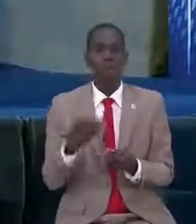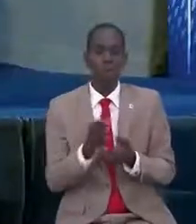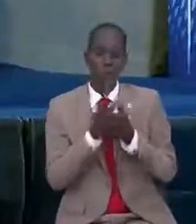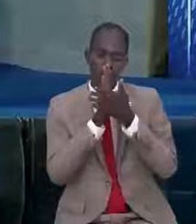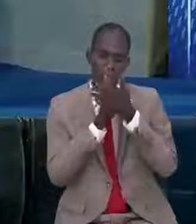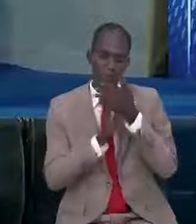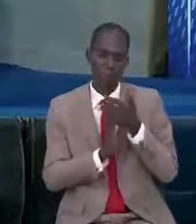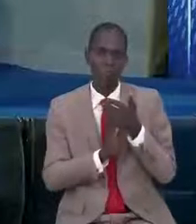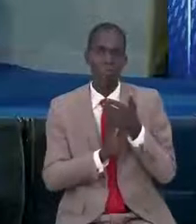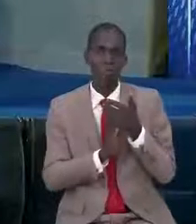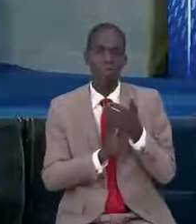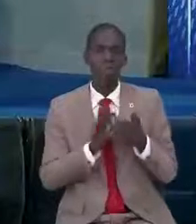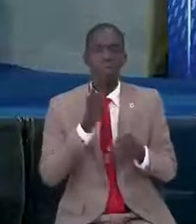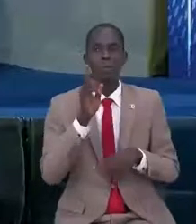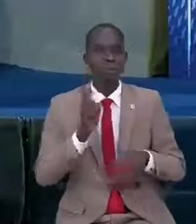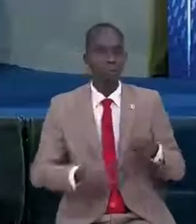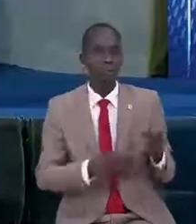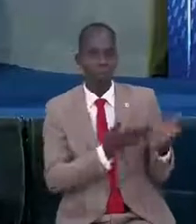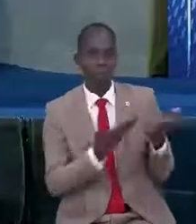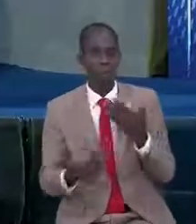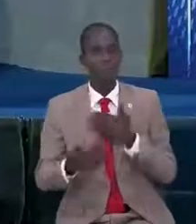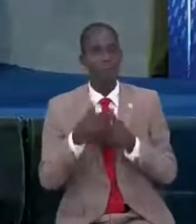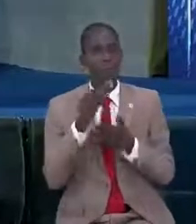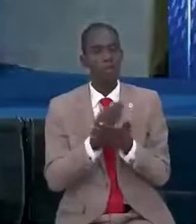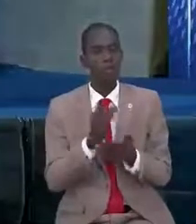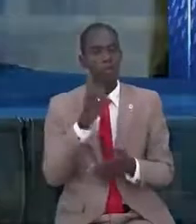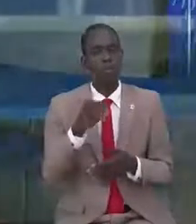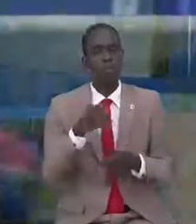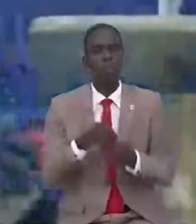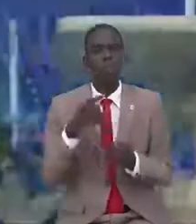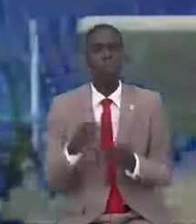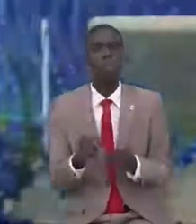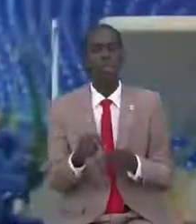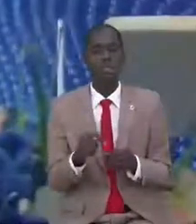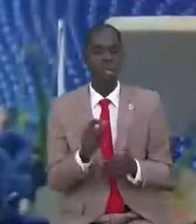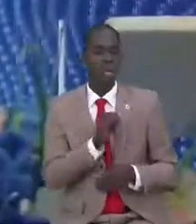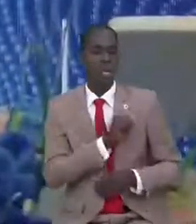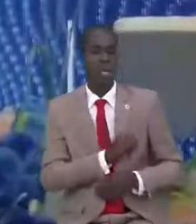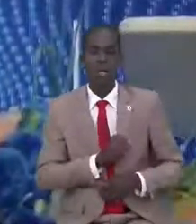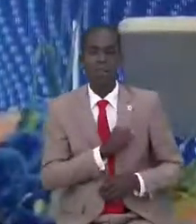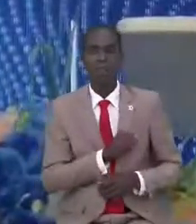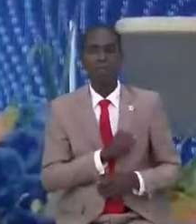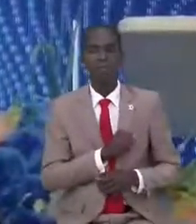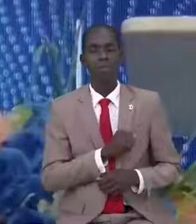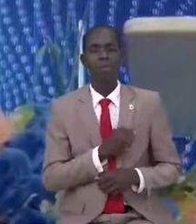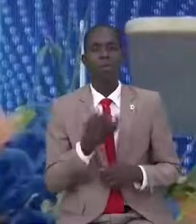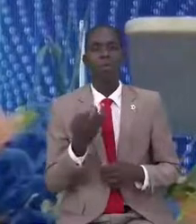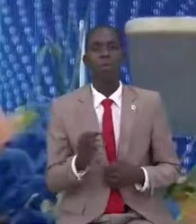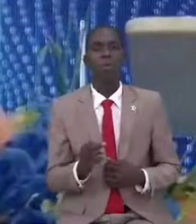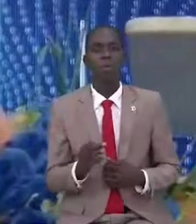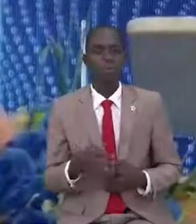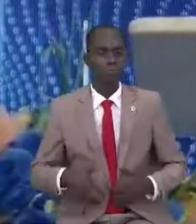ce doit être dans l'esprit de douceur. Vous ne pouvez pas retourner quelqu'un avec l'attitude